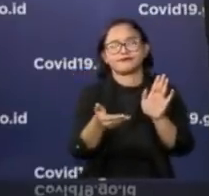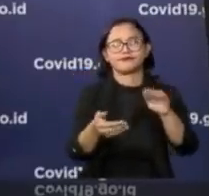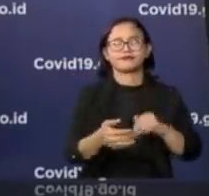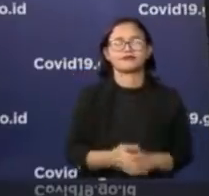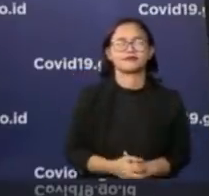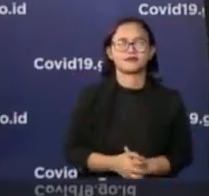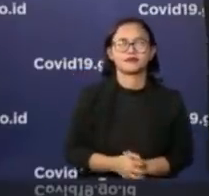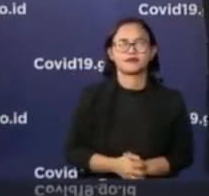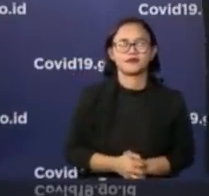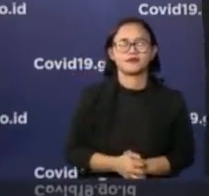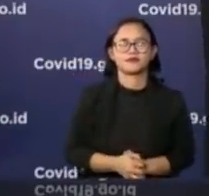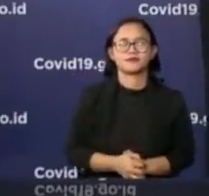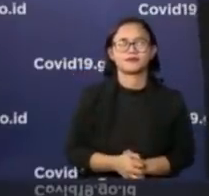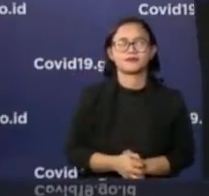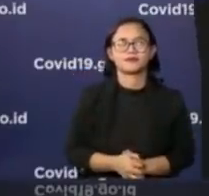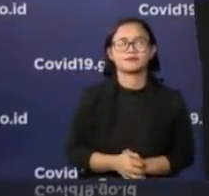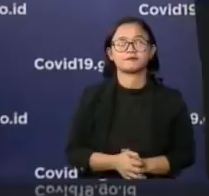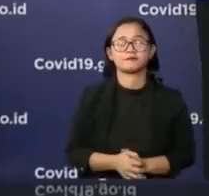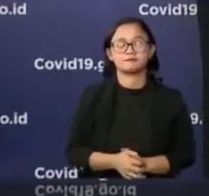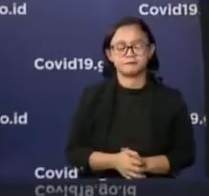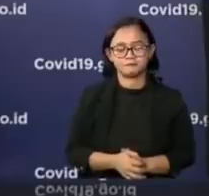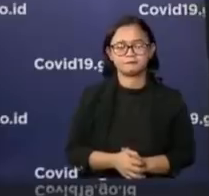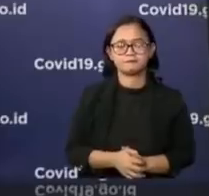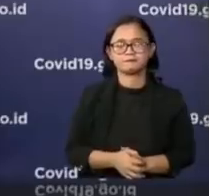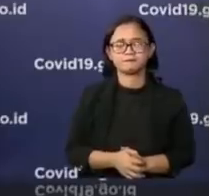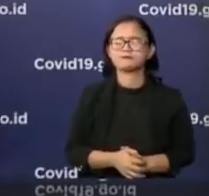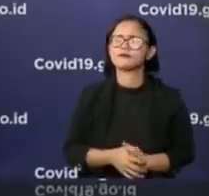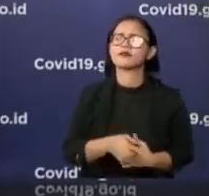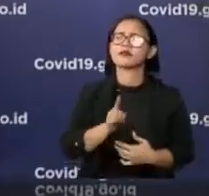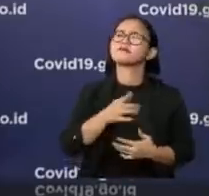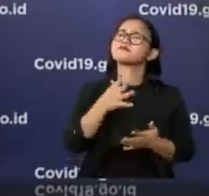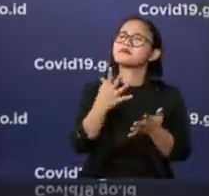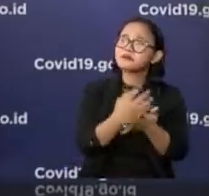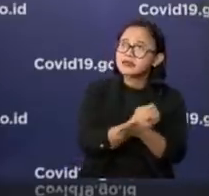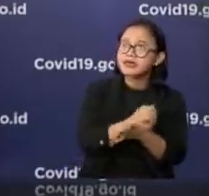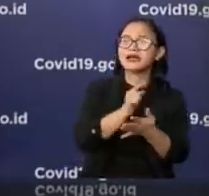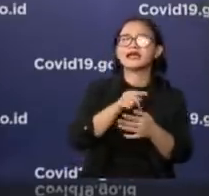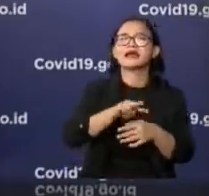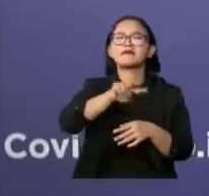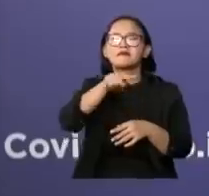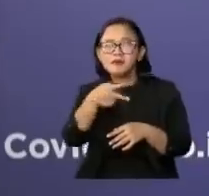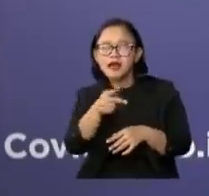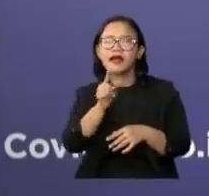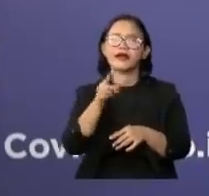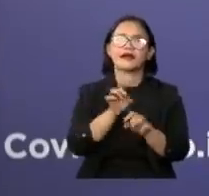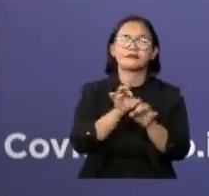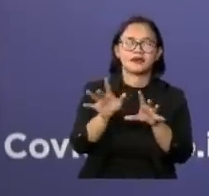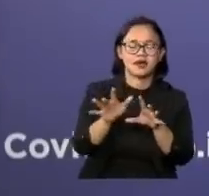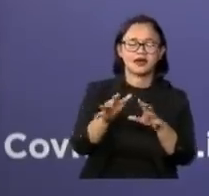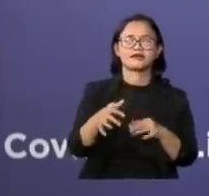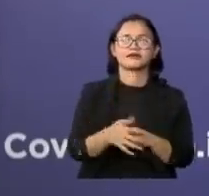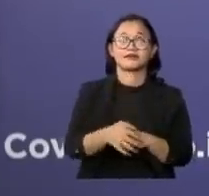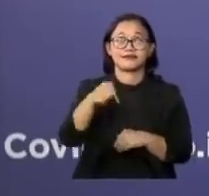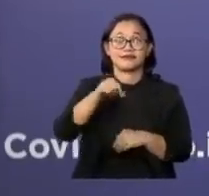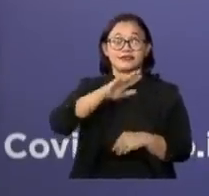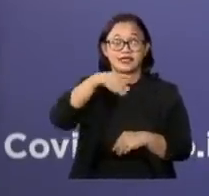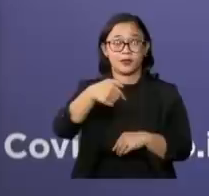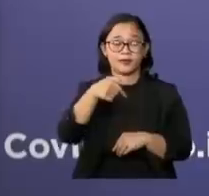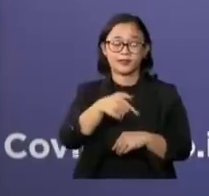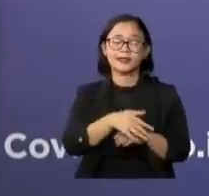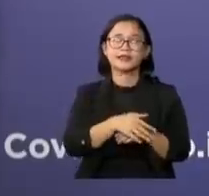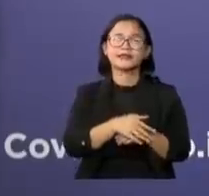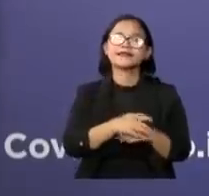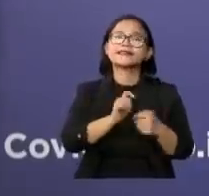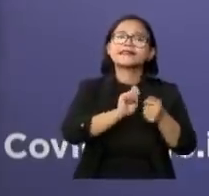analisa, sehingga kemudian kita dapatkan perubahan-perubahan data sebagai berikut. Hari ini kita melakukan